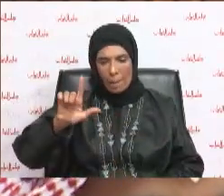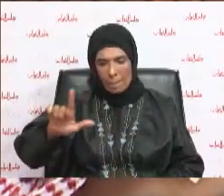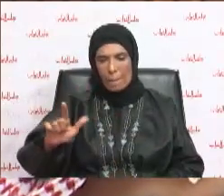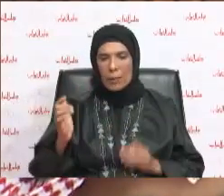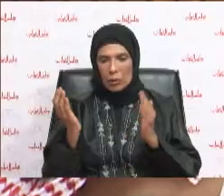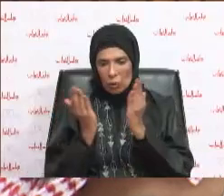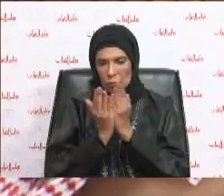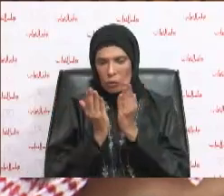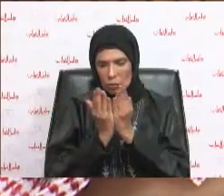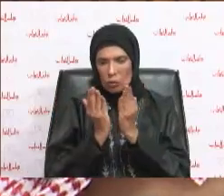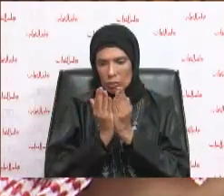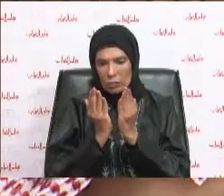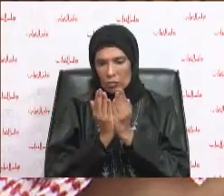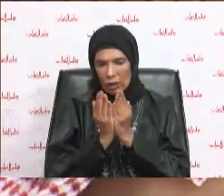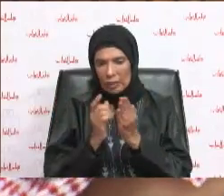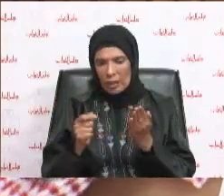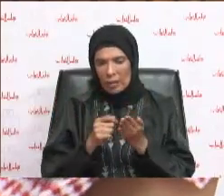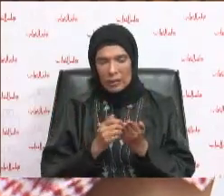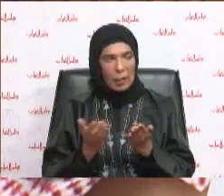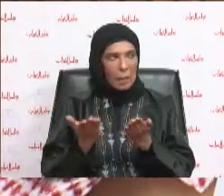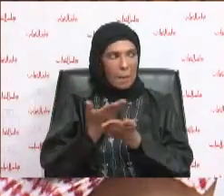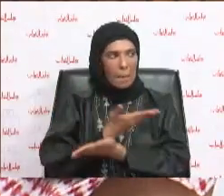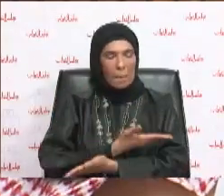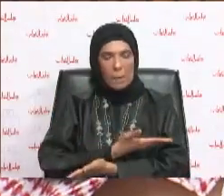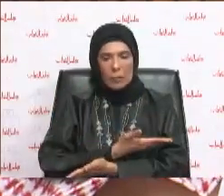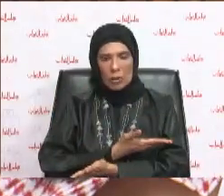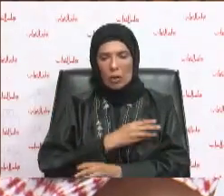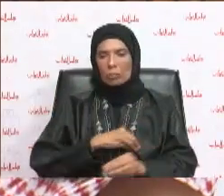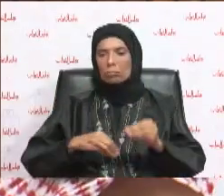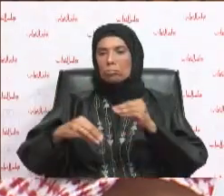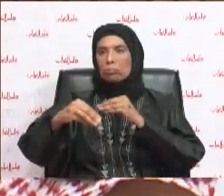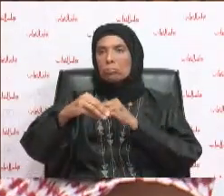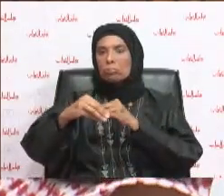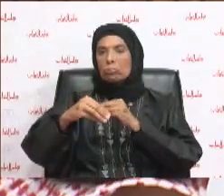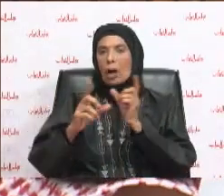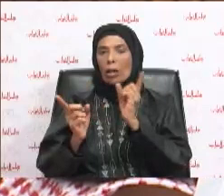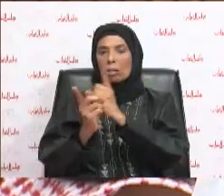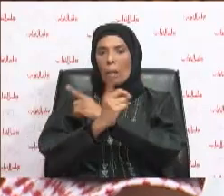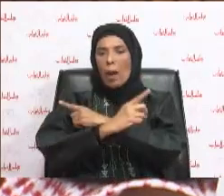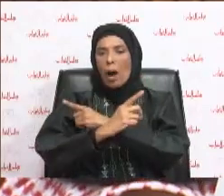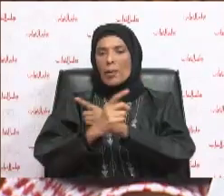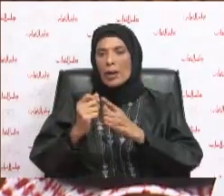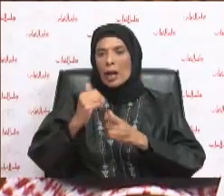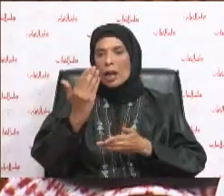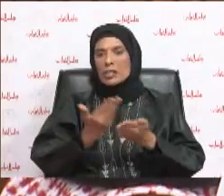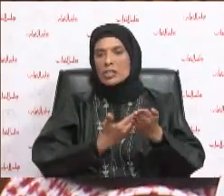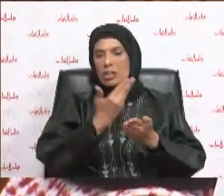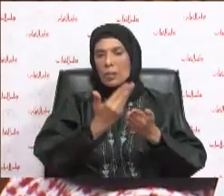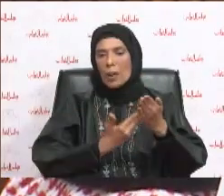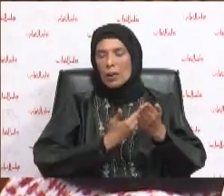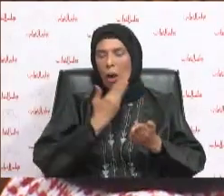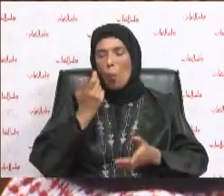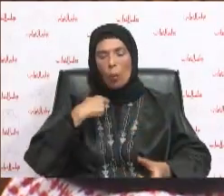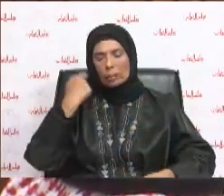دراسة لهذه الاتفاقية وشنو التبادل التجاري والاستثماري بيننا وبين هذه الدول؟ هل